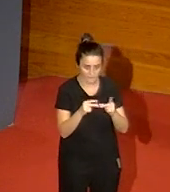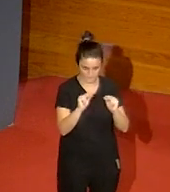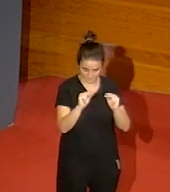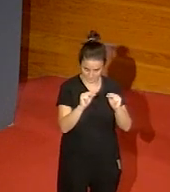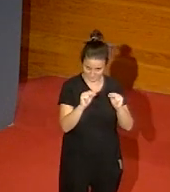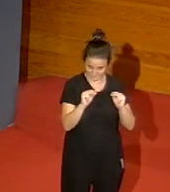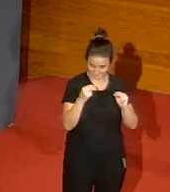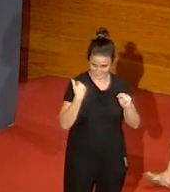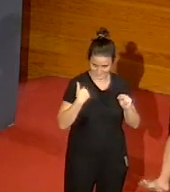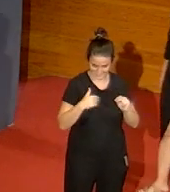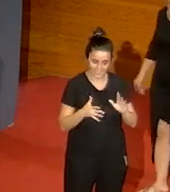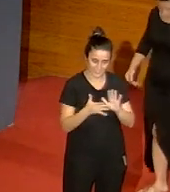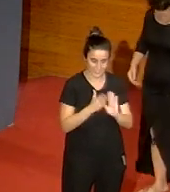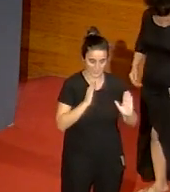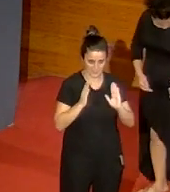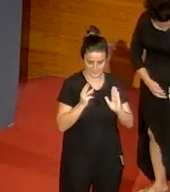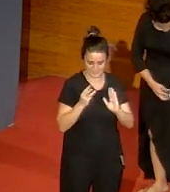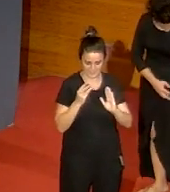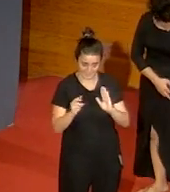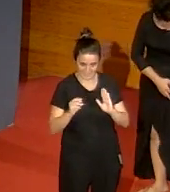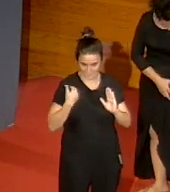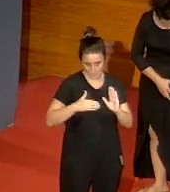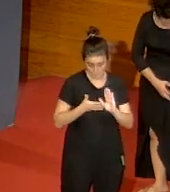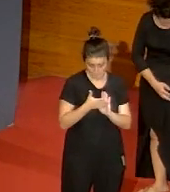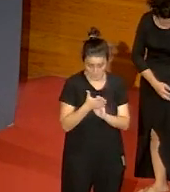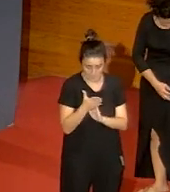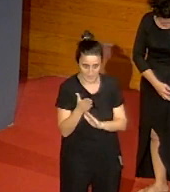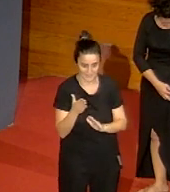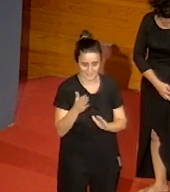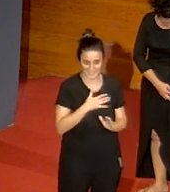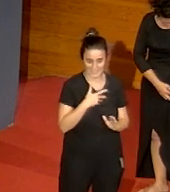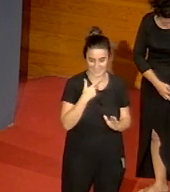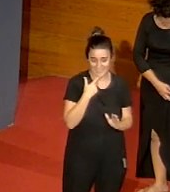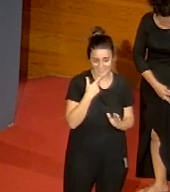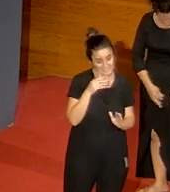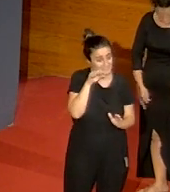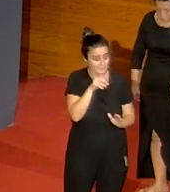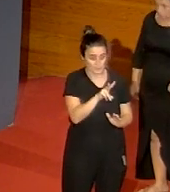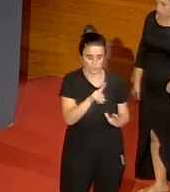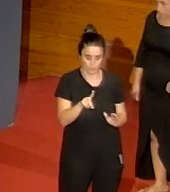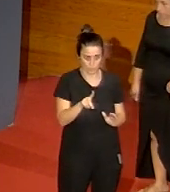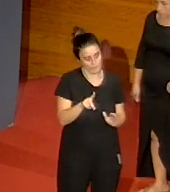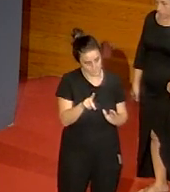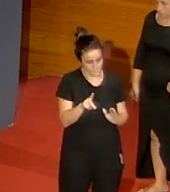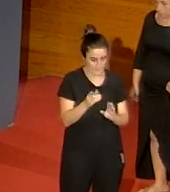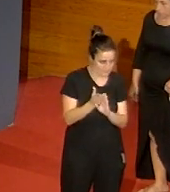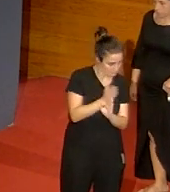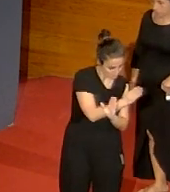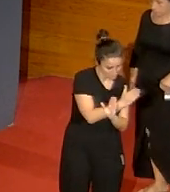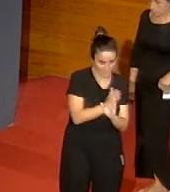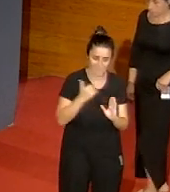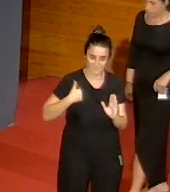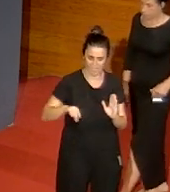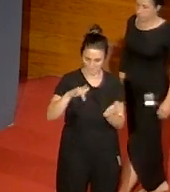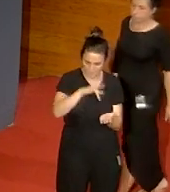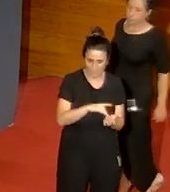ja 20. hamarkadan gaude. Ez du ematen, baino ja 21. mendea nolakoa izango den badaude zantzu batzuk, ez?